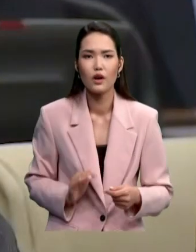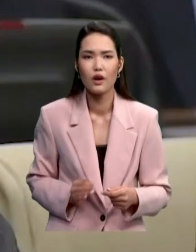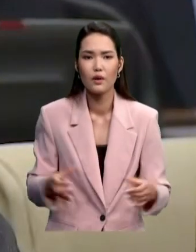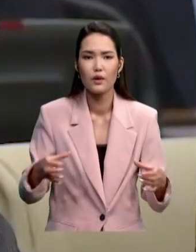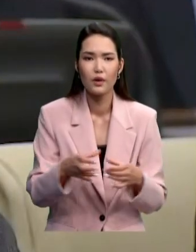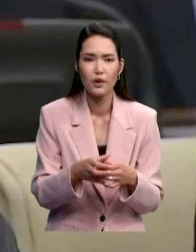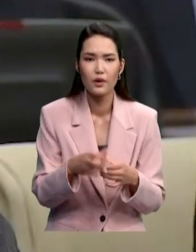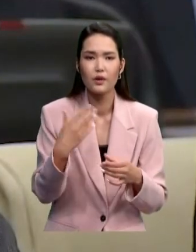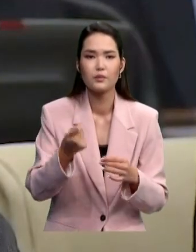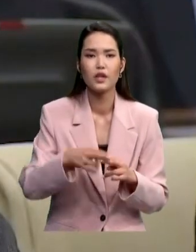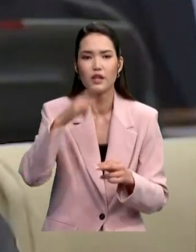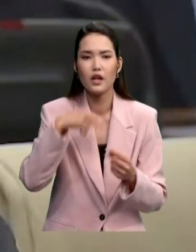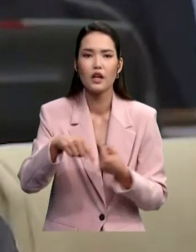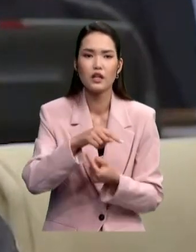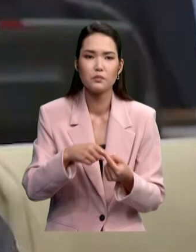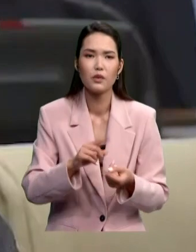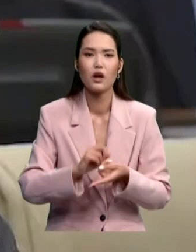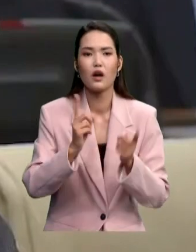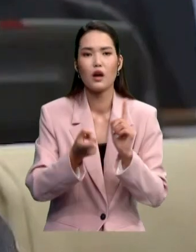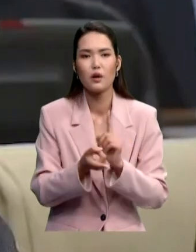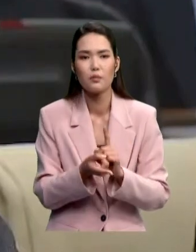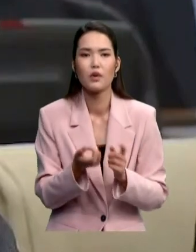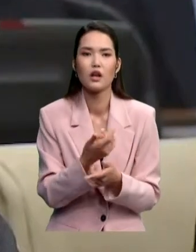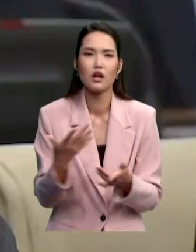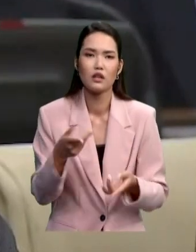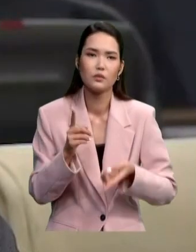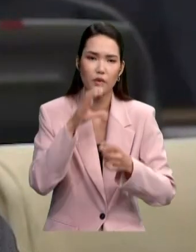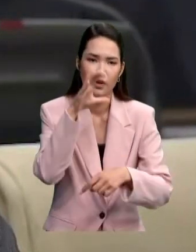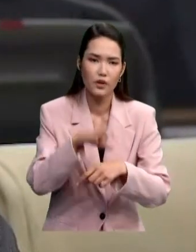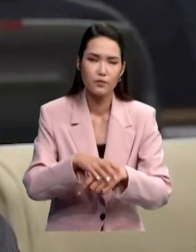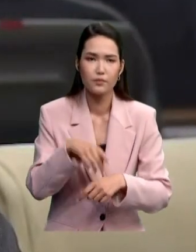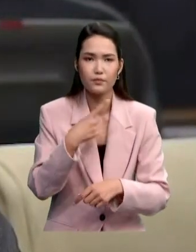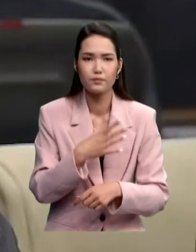То есть казахстанский бизнес снова поманили морковкой, а по факту гора родила мышь.